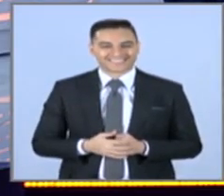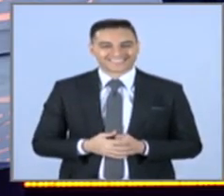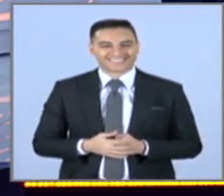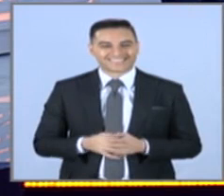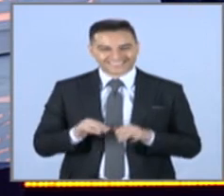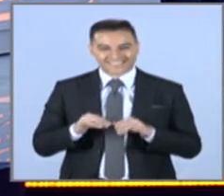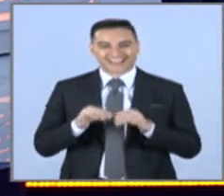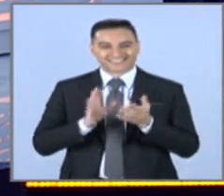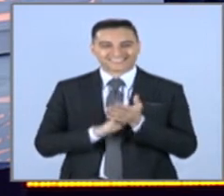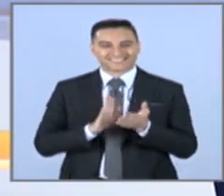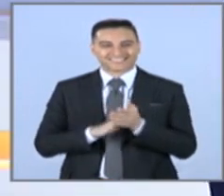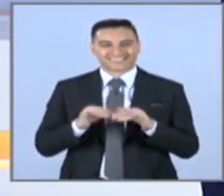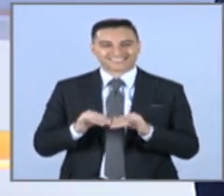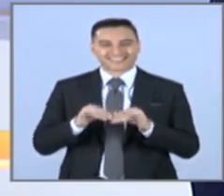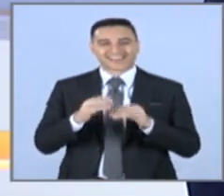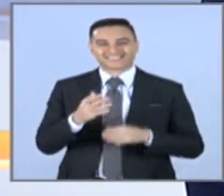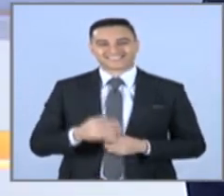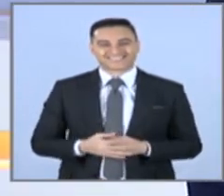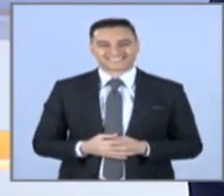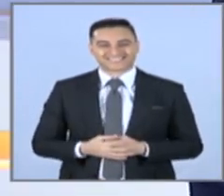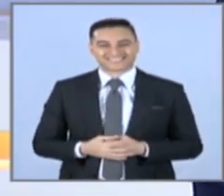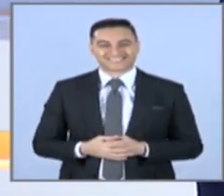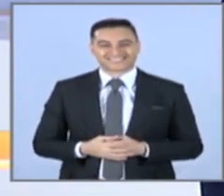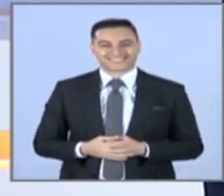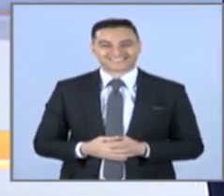تشجيع بقى، تشجيع حلو بقى. أيوة